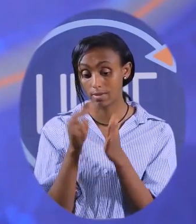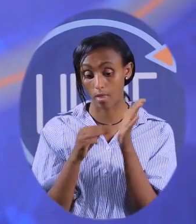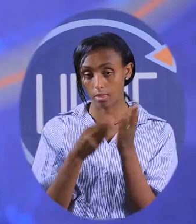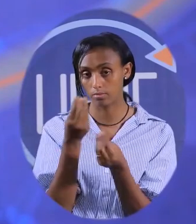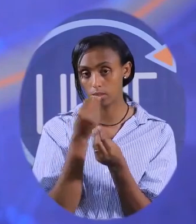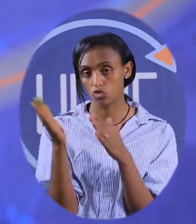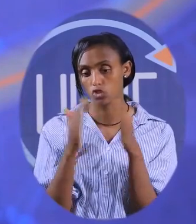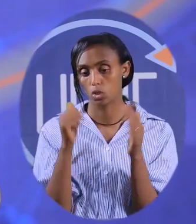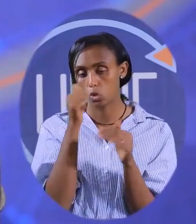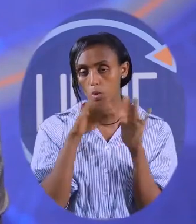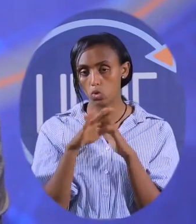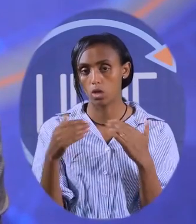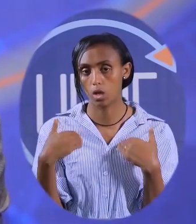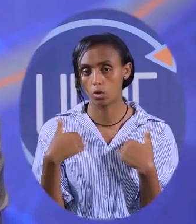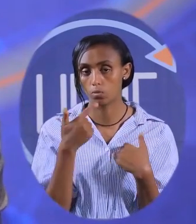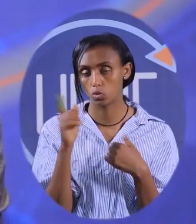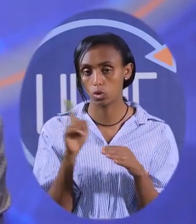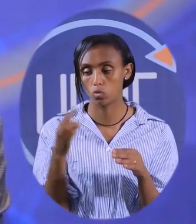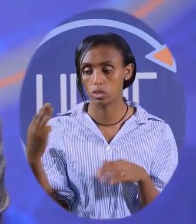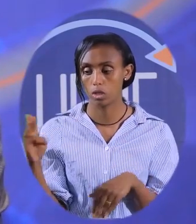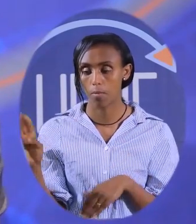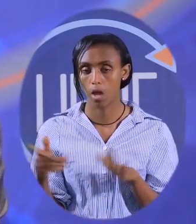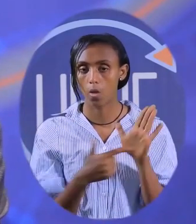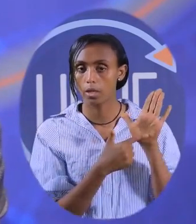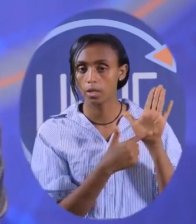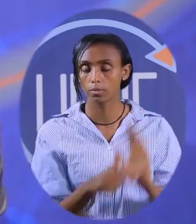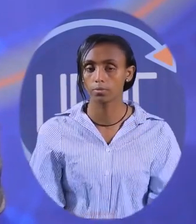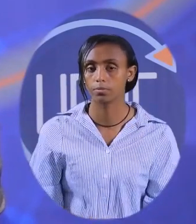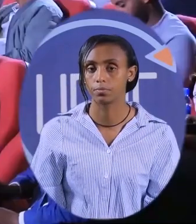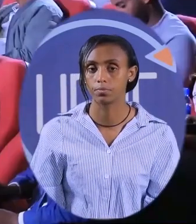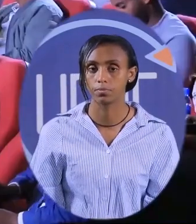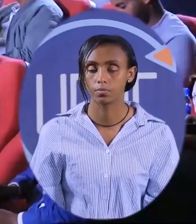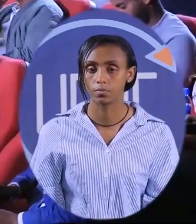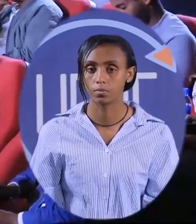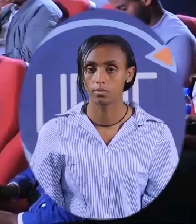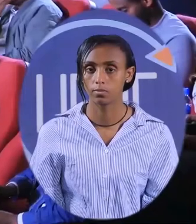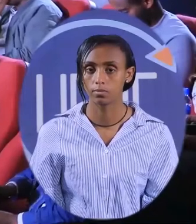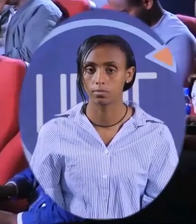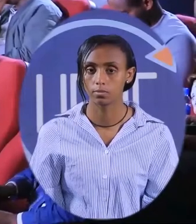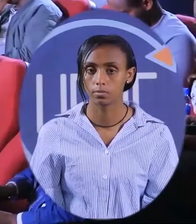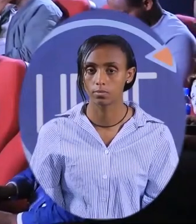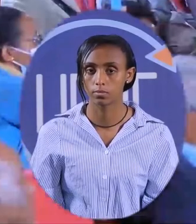ችግር ኢትዮጵያ ውስጥ መኖር ለምትሉ ደግሞ ሰማያዊውን ካርድ ታሳያላችሁ።